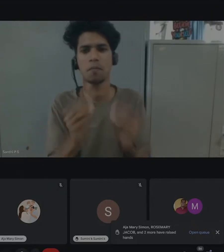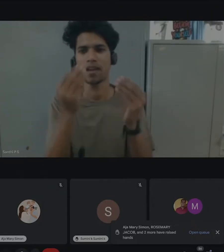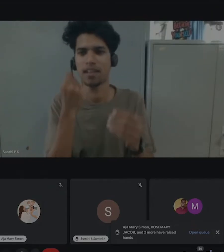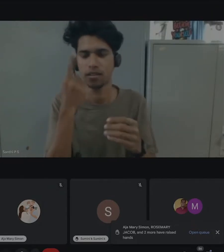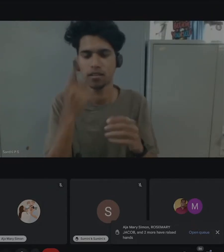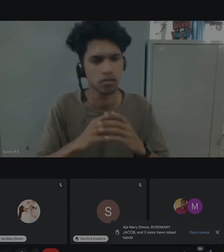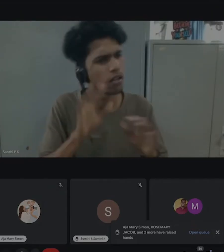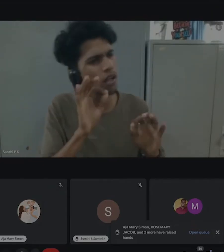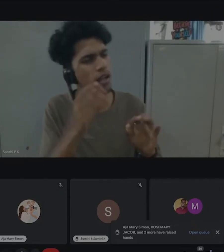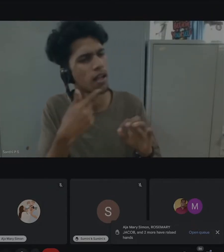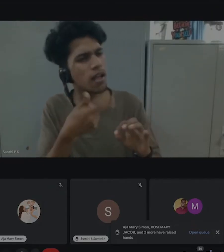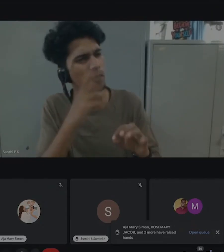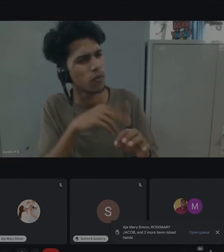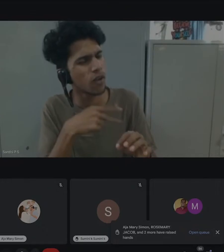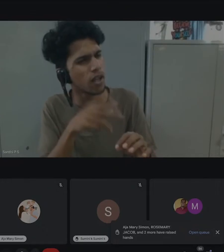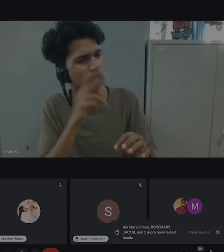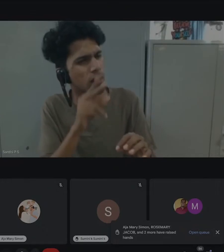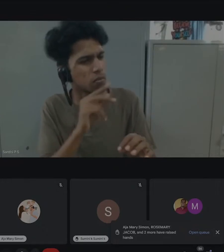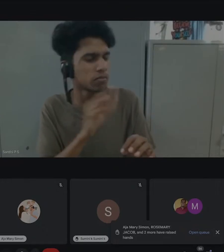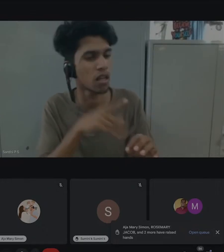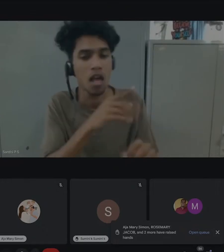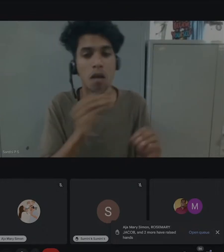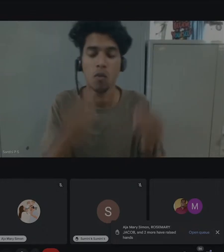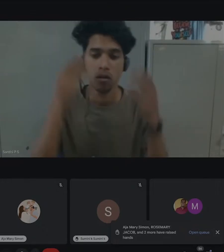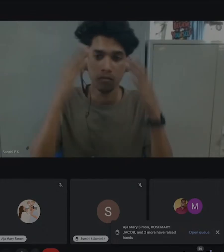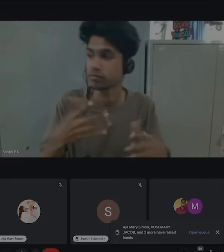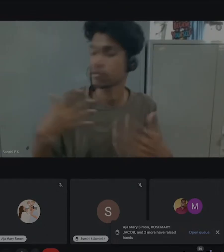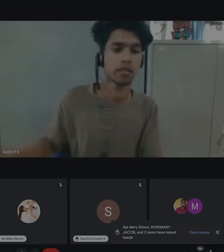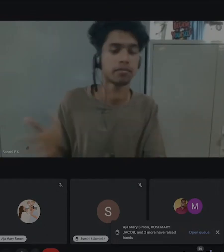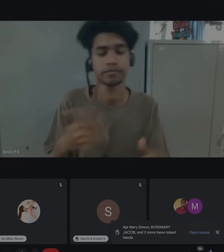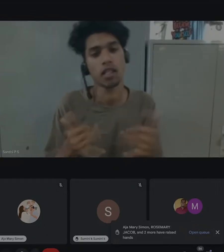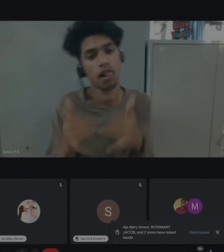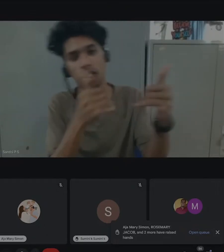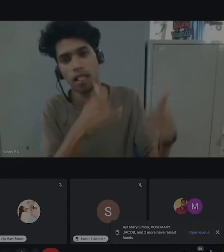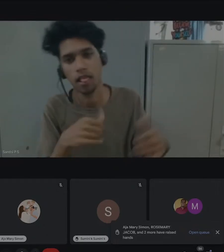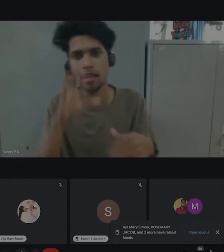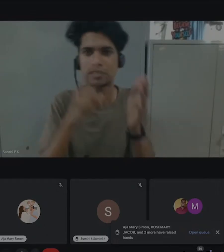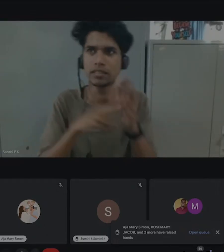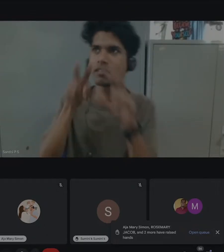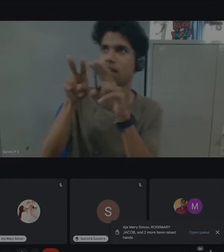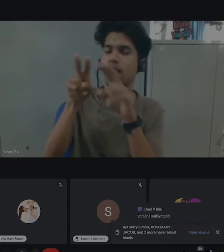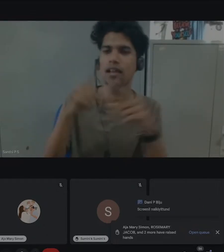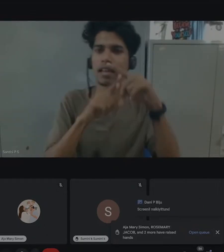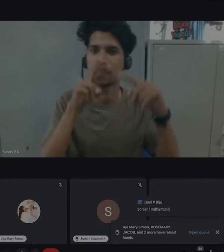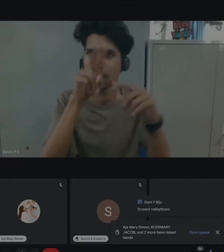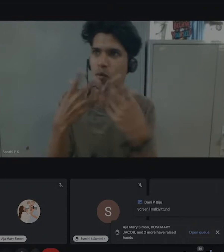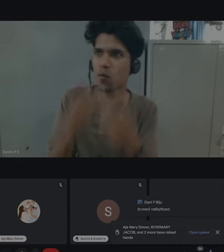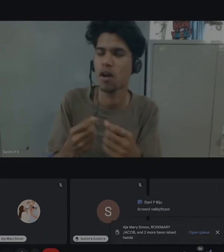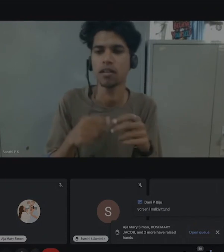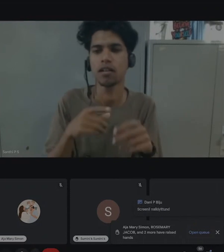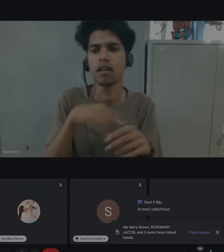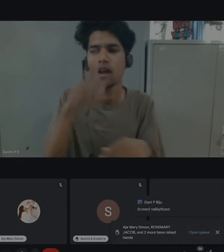ഞാൻ സംസാരിക്കാൻ നിൽക്കുമ്പോ അവൻ നിൽക്കൂല. അവൻ കൂടുതലും കളിയും പിന്നെ കാർട്ടൂണും കൂടുതലാണ്. TV വെച്ച് കൊടുക്കണം, അല്ലെങ്കിൽ മൊബൈൽ